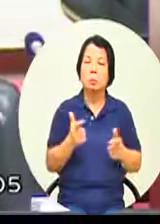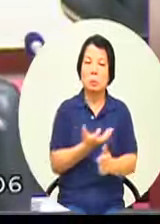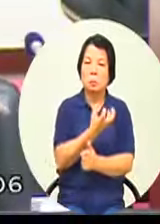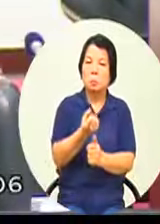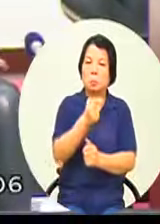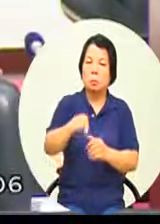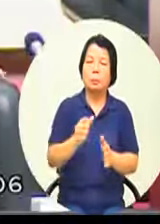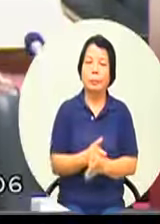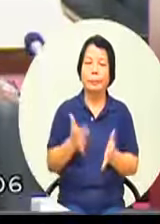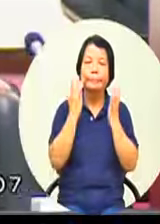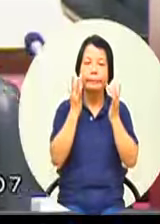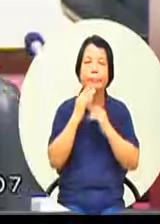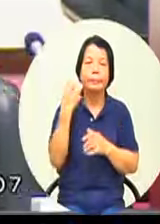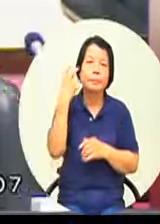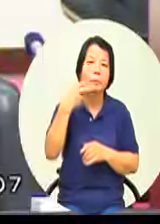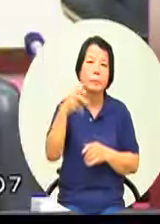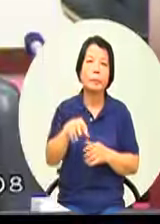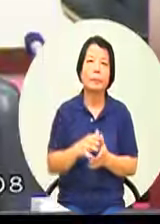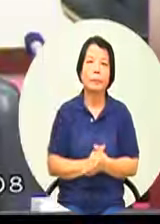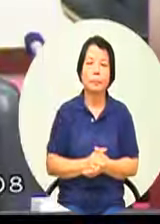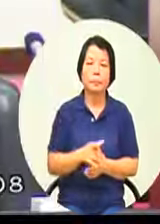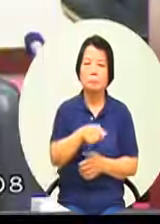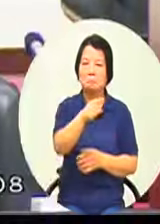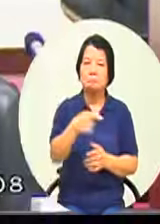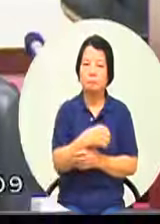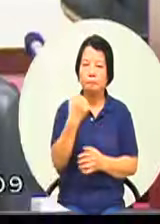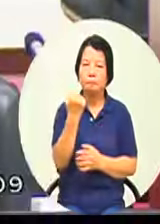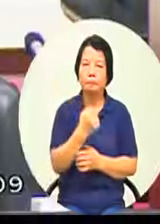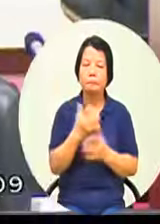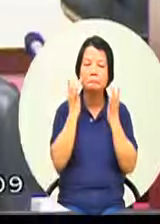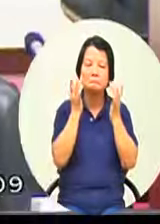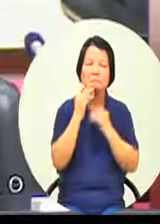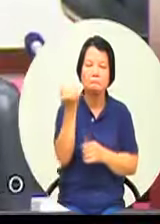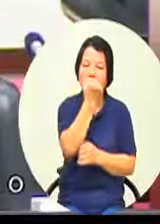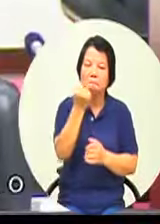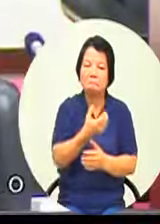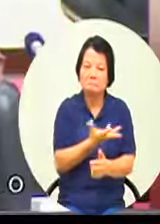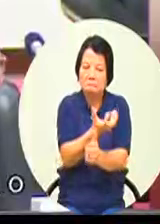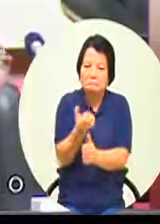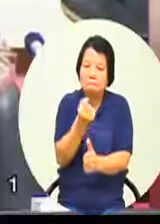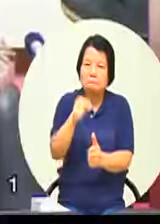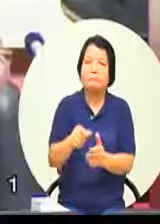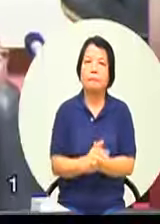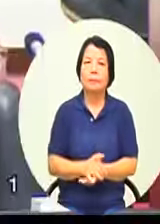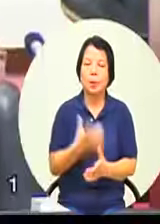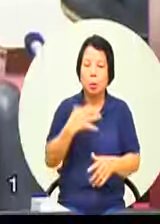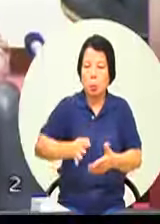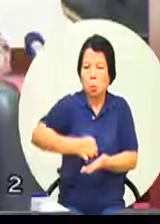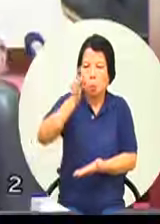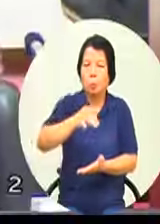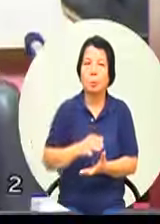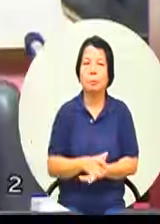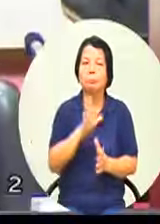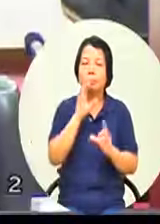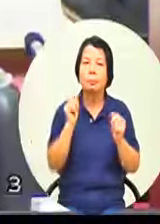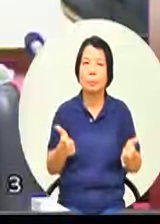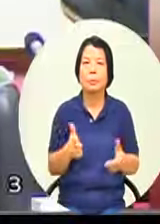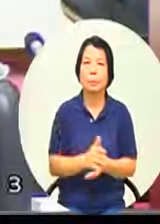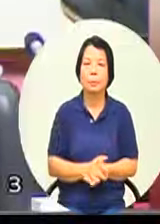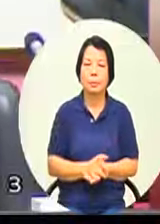蔬果啊，就是蔬菜跟水果啊，都处于现在的一个高价位。我不晓得我